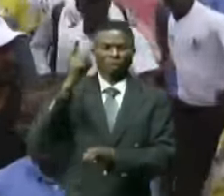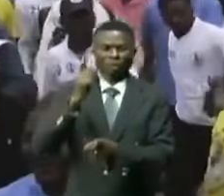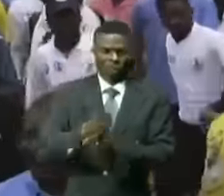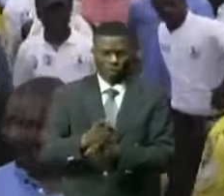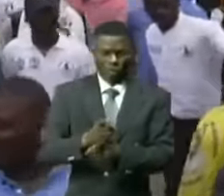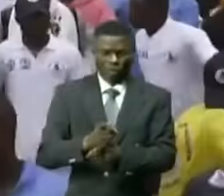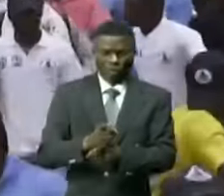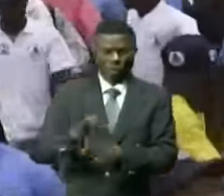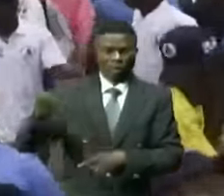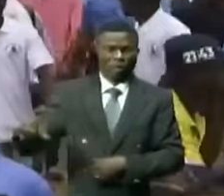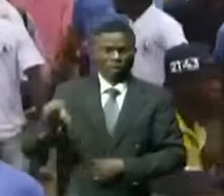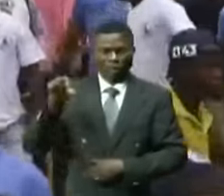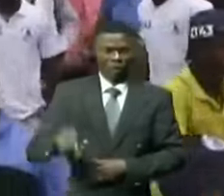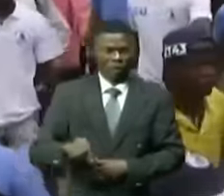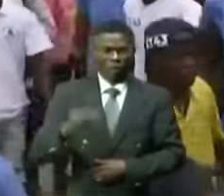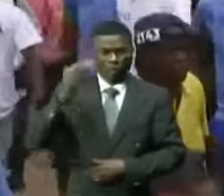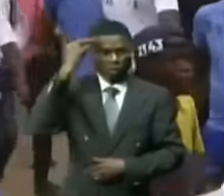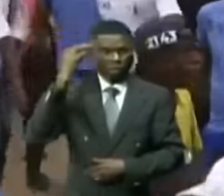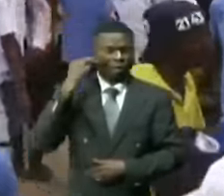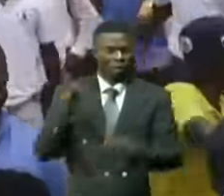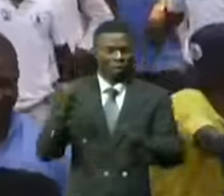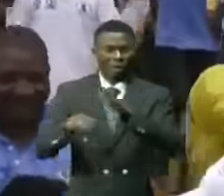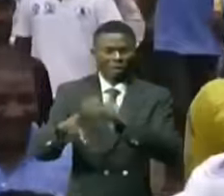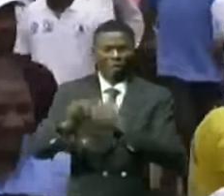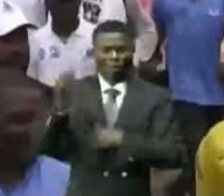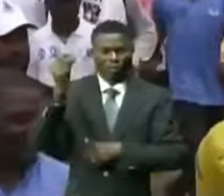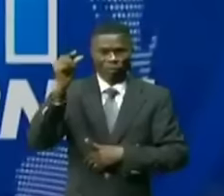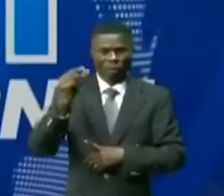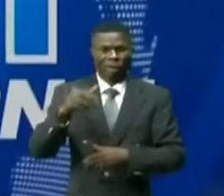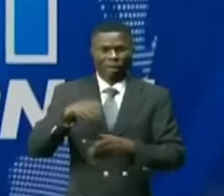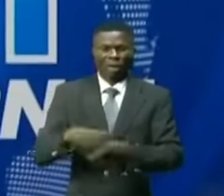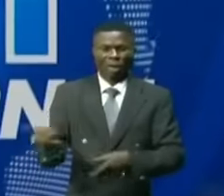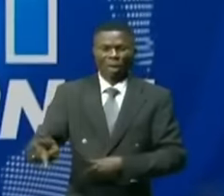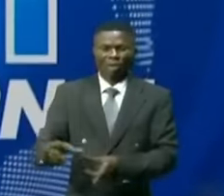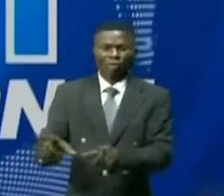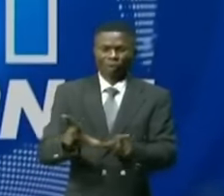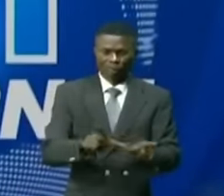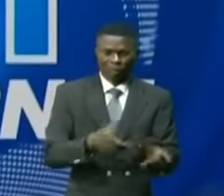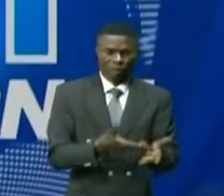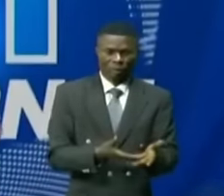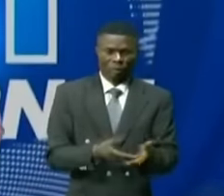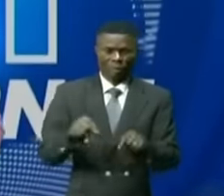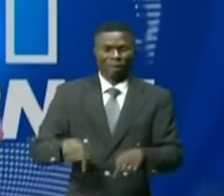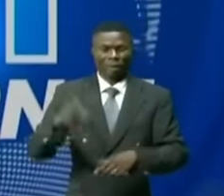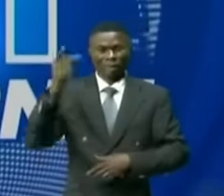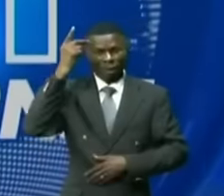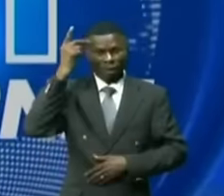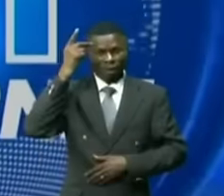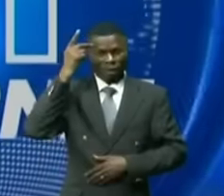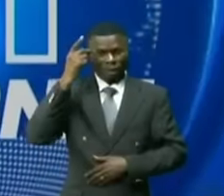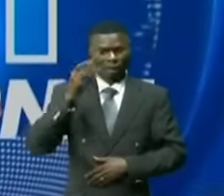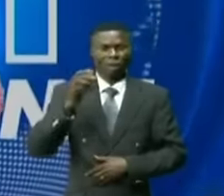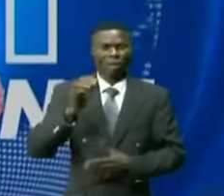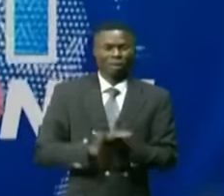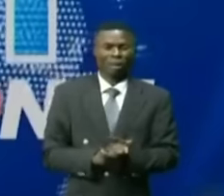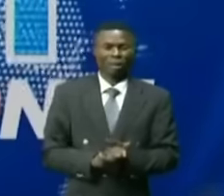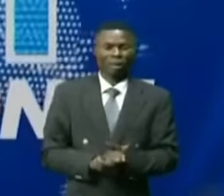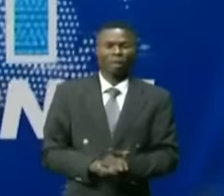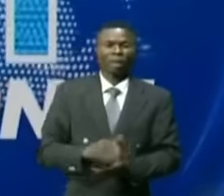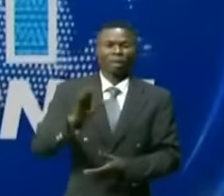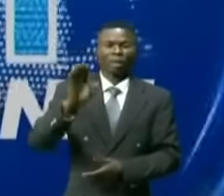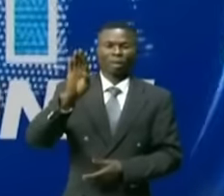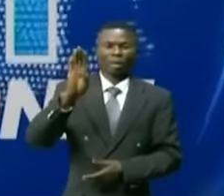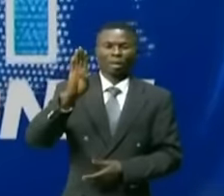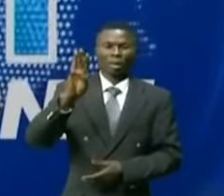Signalons que Jacques Kaoumba est l'actuel ministre provincial des Mines du Lualaba. Retour à Kinshasa, Jean-Baudouin Maillot, candidat